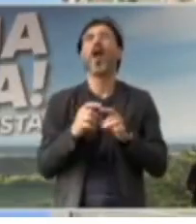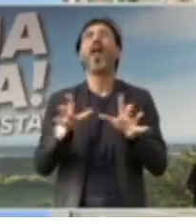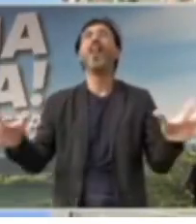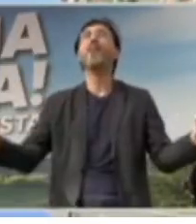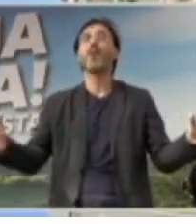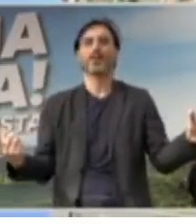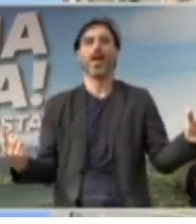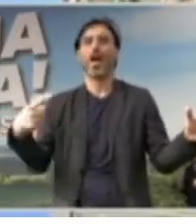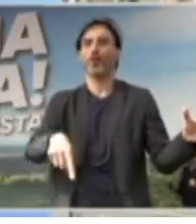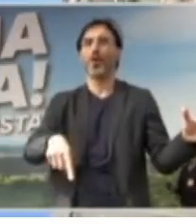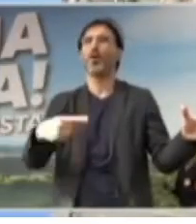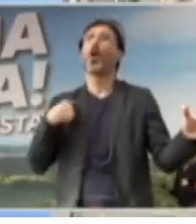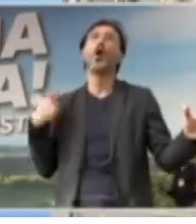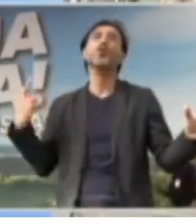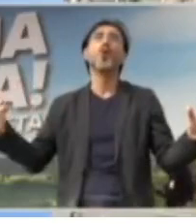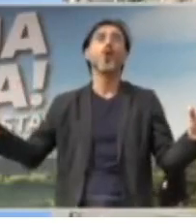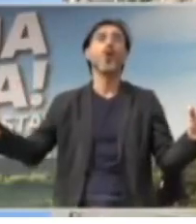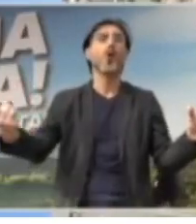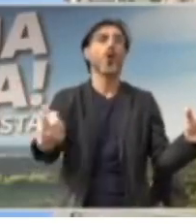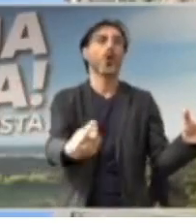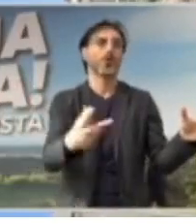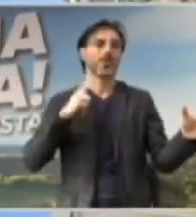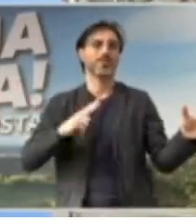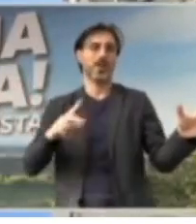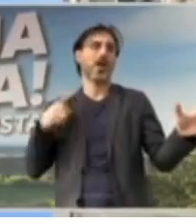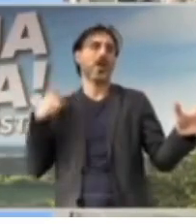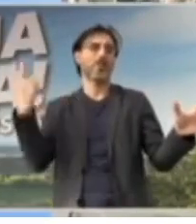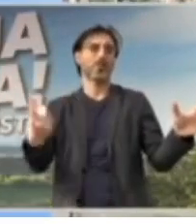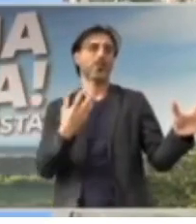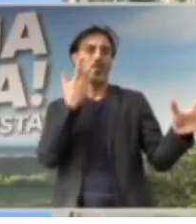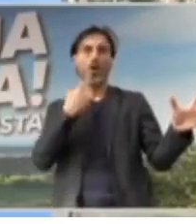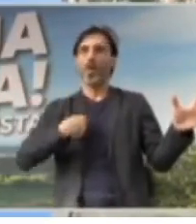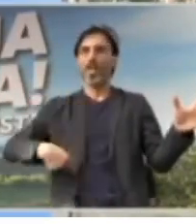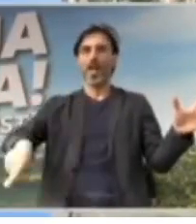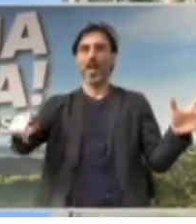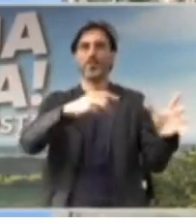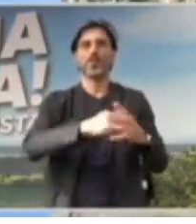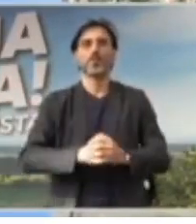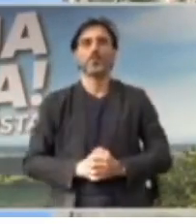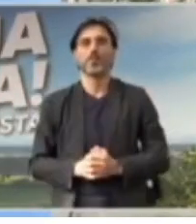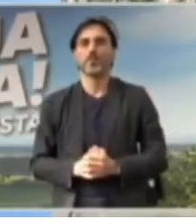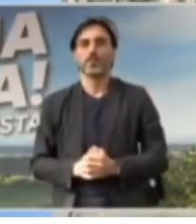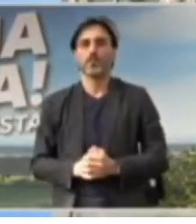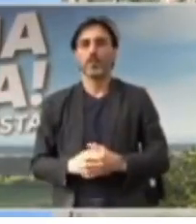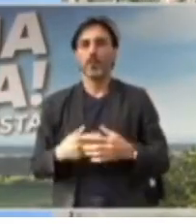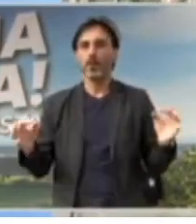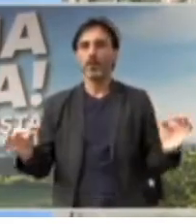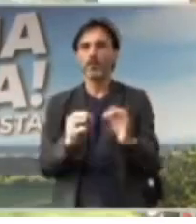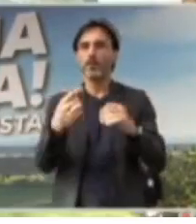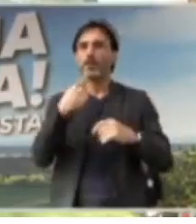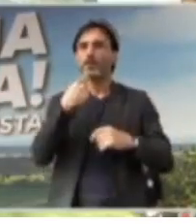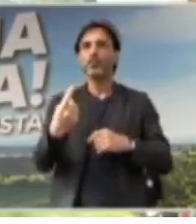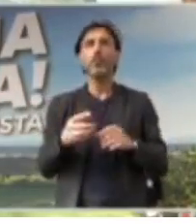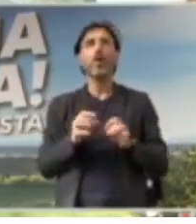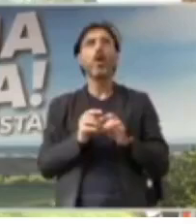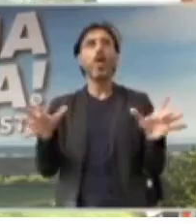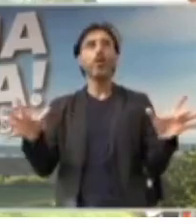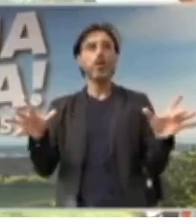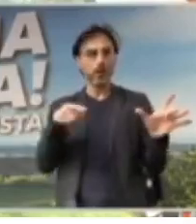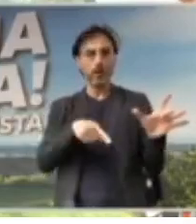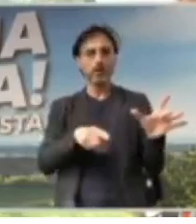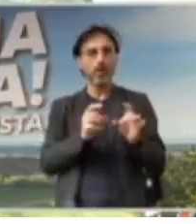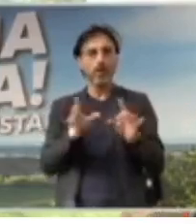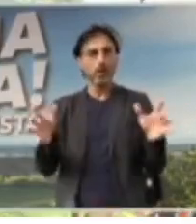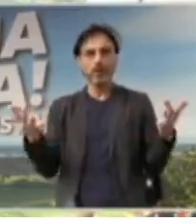alla quale tutti quanti auspichiamo e aspiriamo. Perché quando si parla di libertà, si